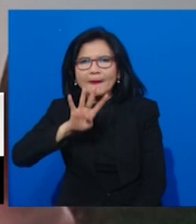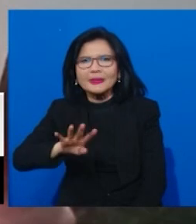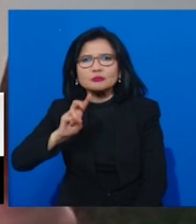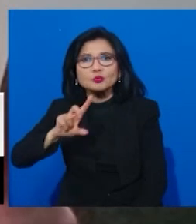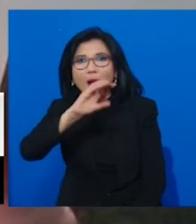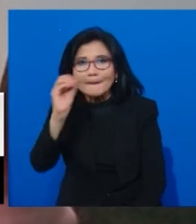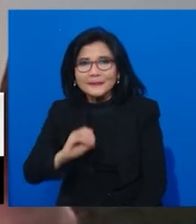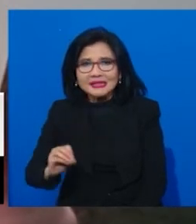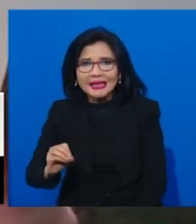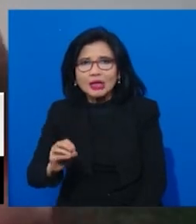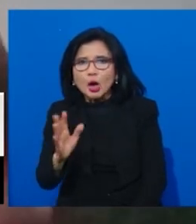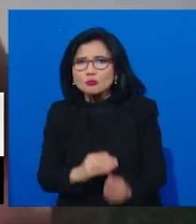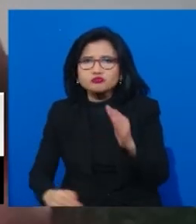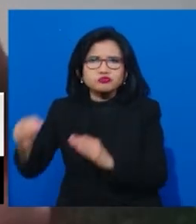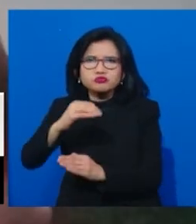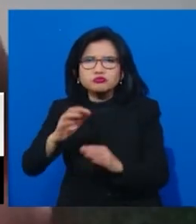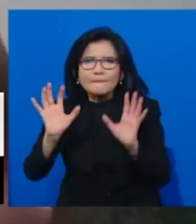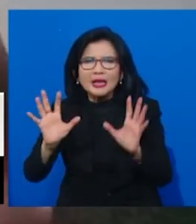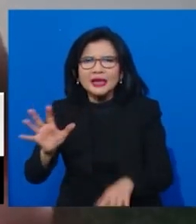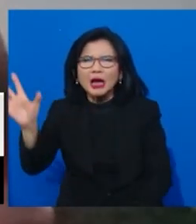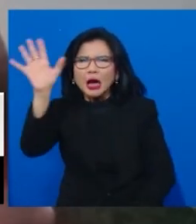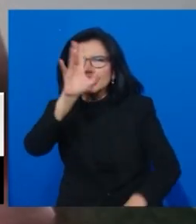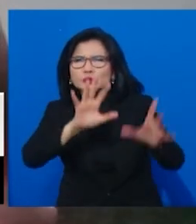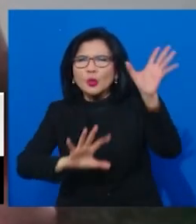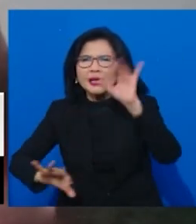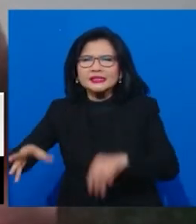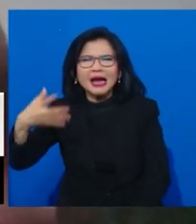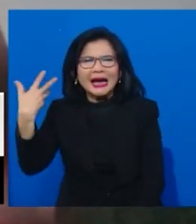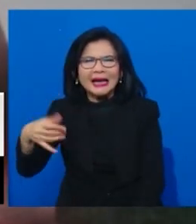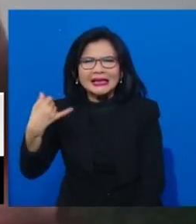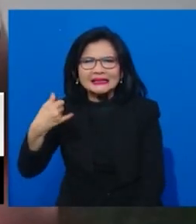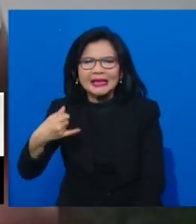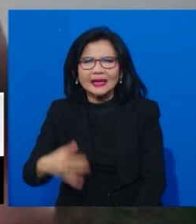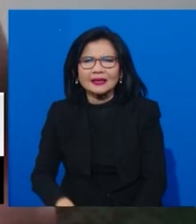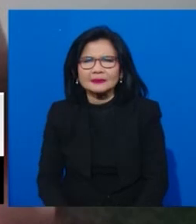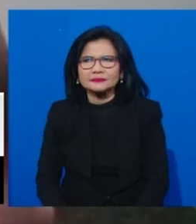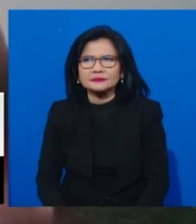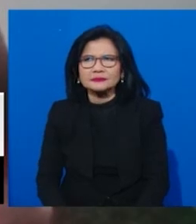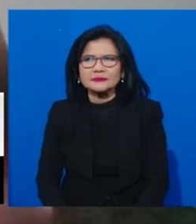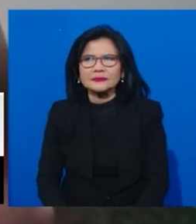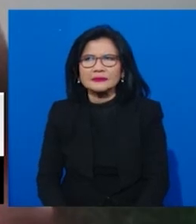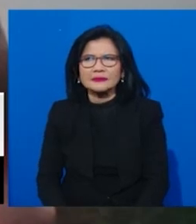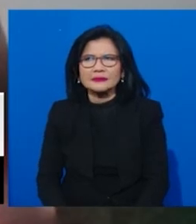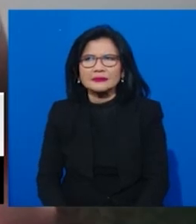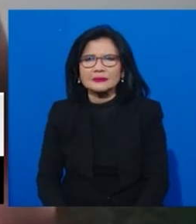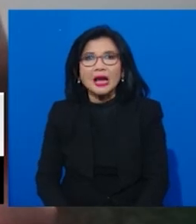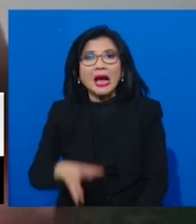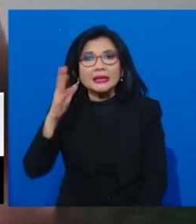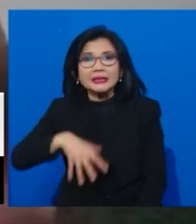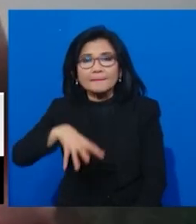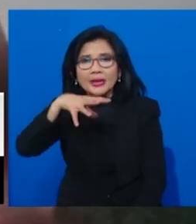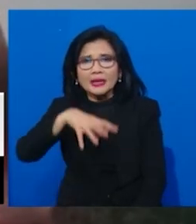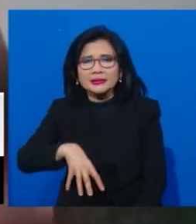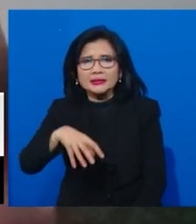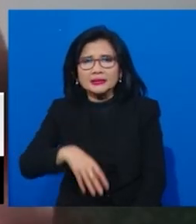89,40%. Jadi kumulatif ya Pak, cuaca yang mempengaruhi ya jenis Pak. Apalagi di wilayah Puskesmas Jawilan itu